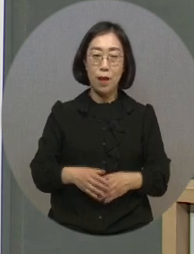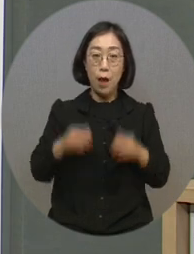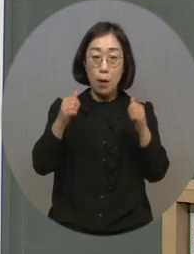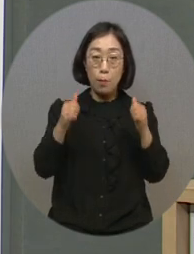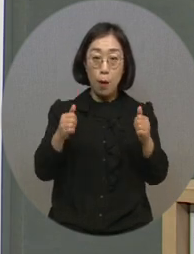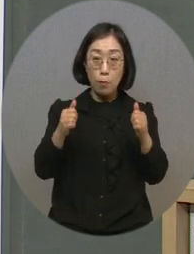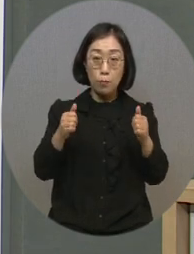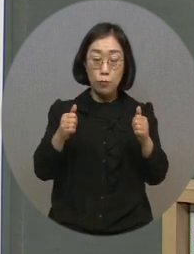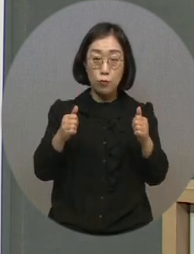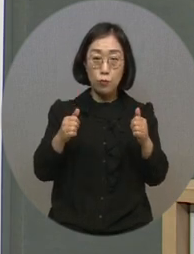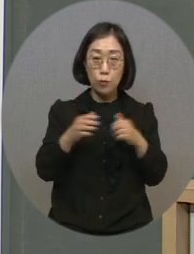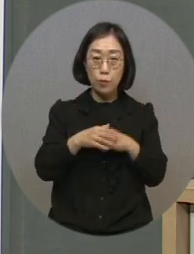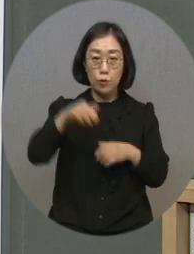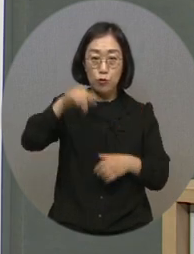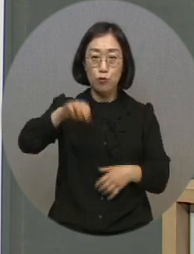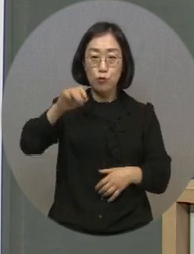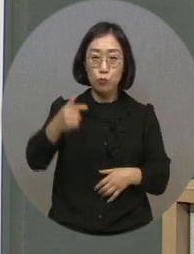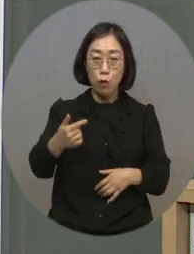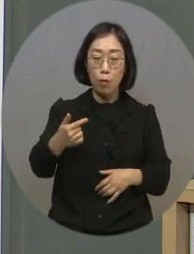법무법인 주원의